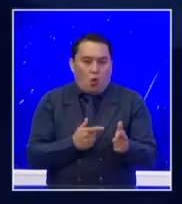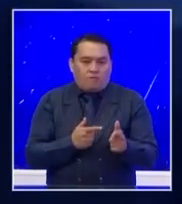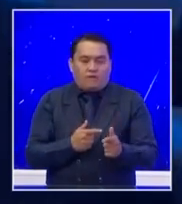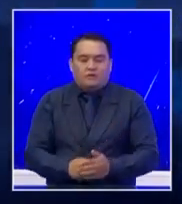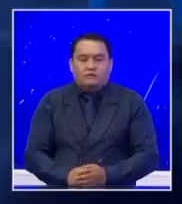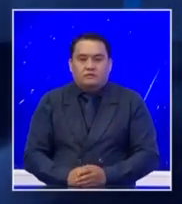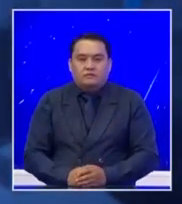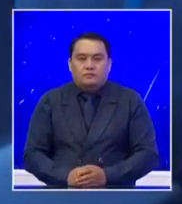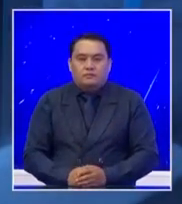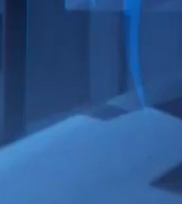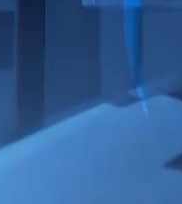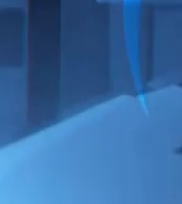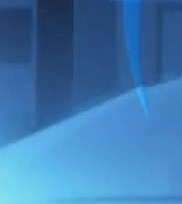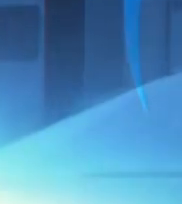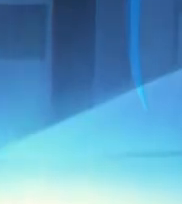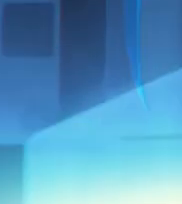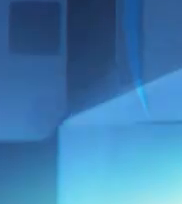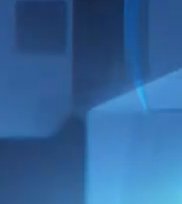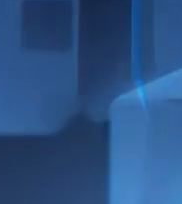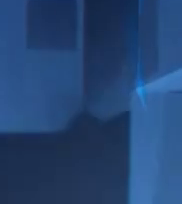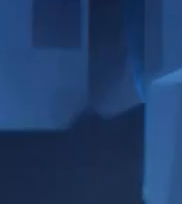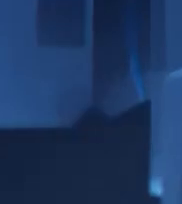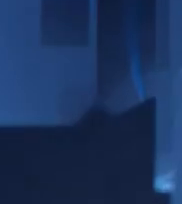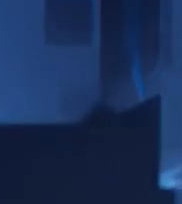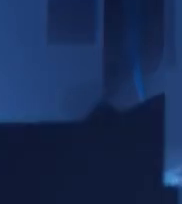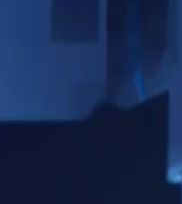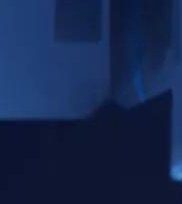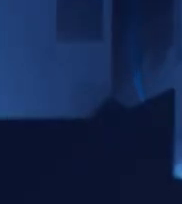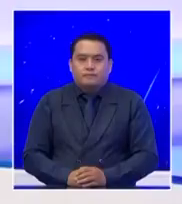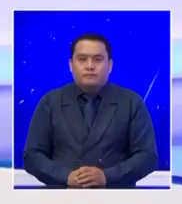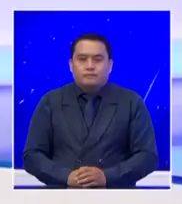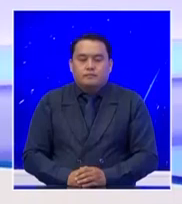Антон Хатиновский при содействии пресс-службы ДЧС Алматинской области.